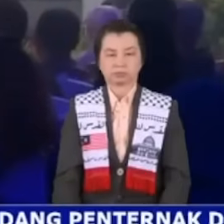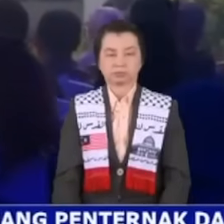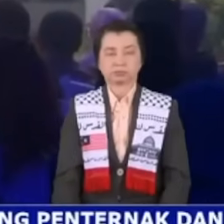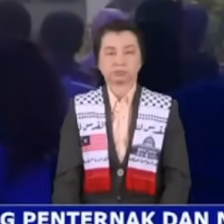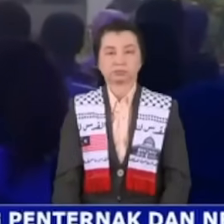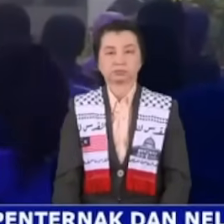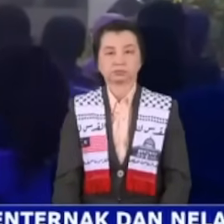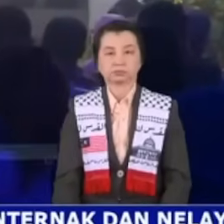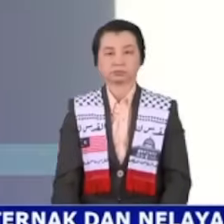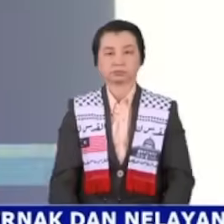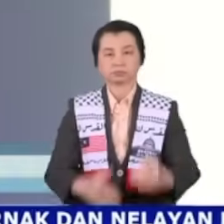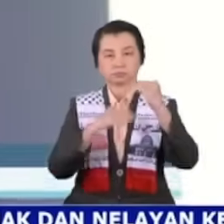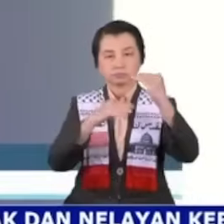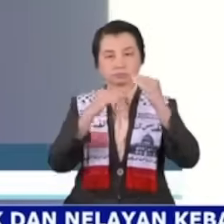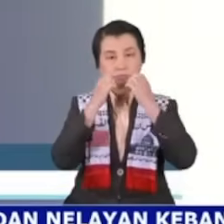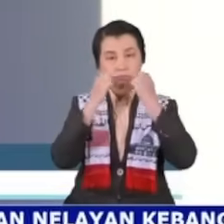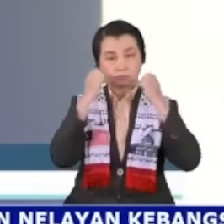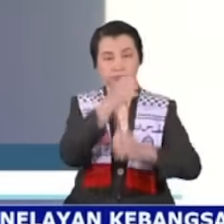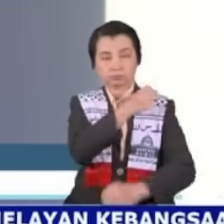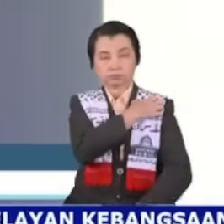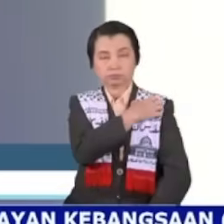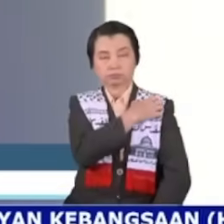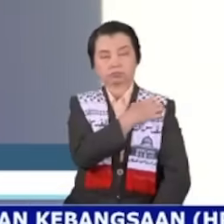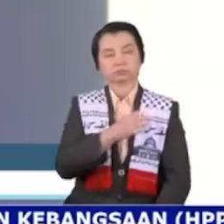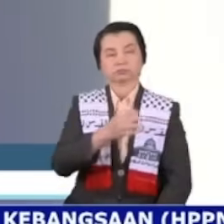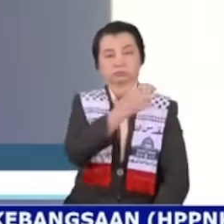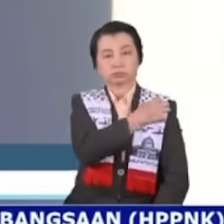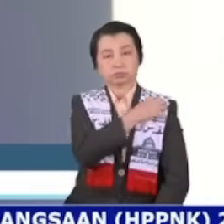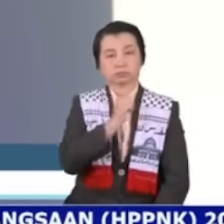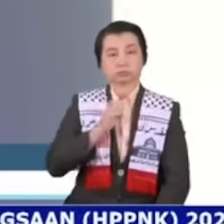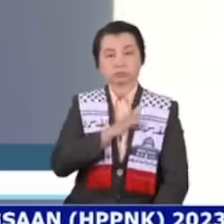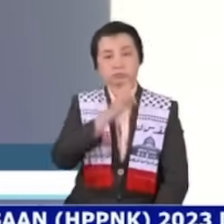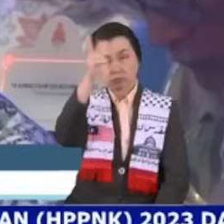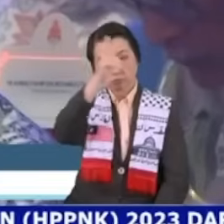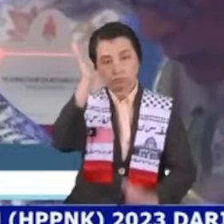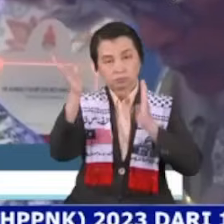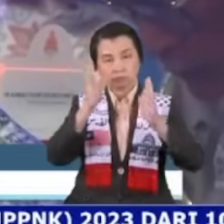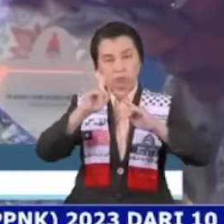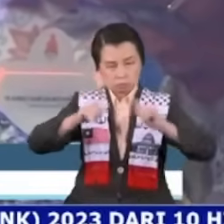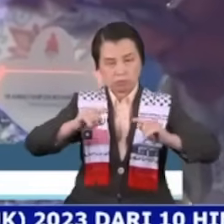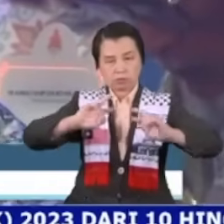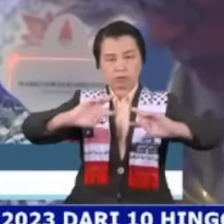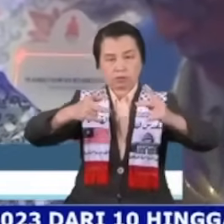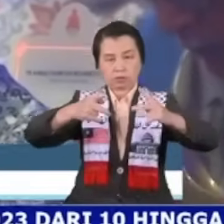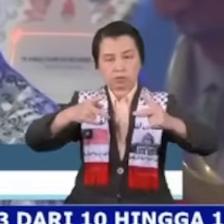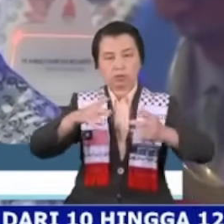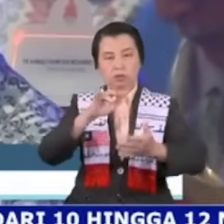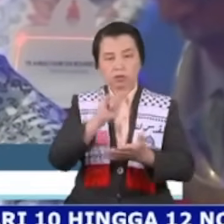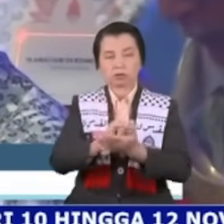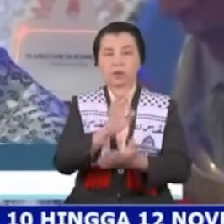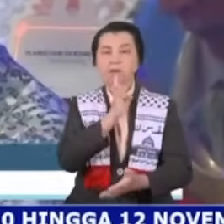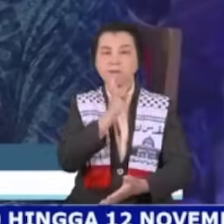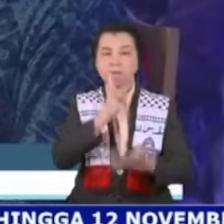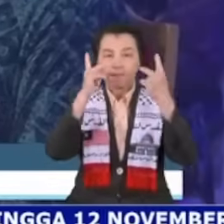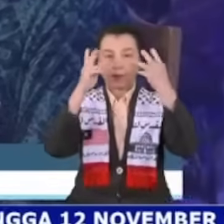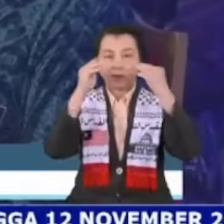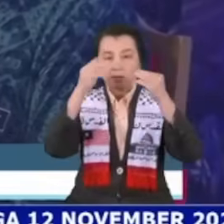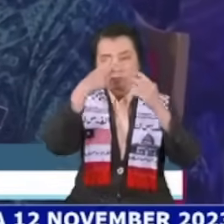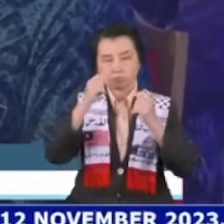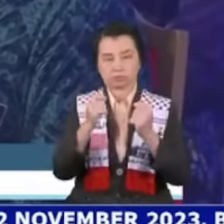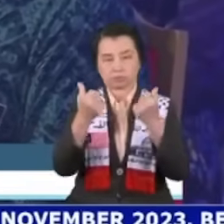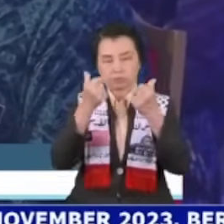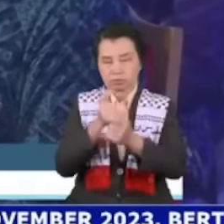bertugas tahap kecekapan pegawai kerajaan di seluruh negara perlu dipertingkat keperluan itu kata Perdana Menteri bagi